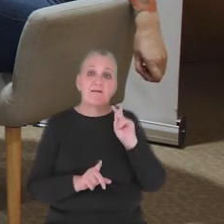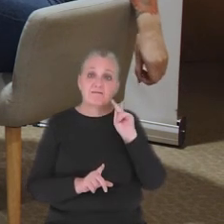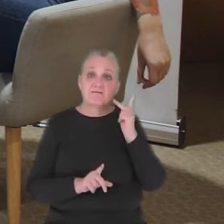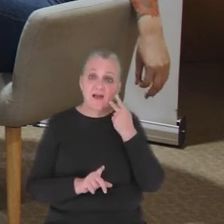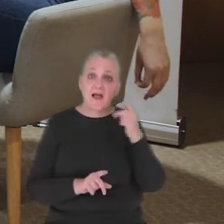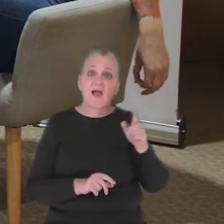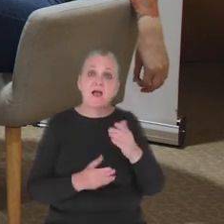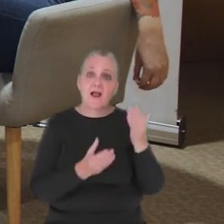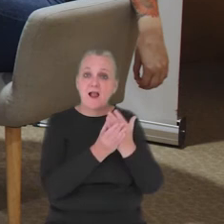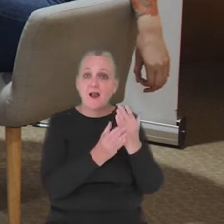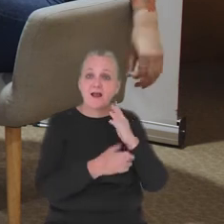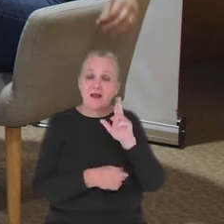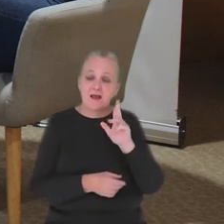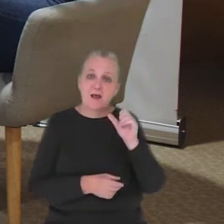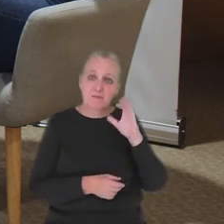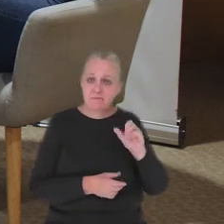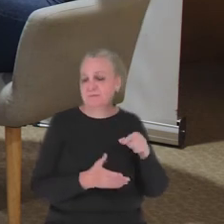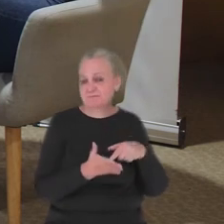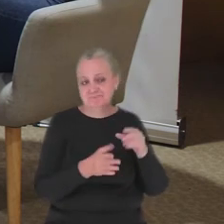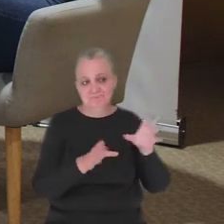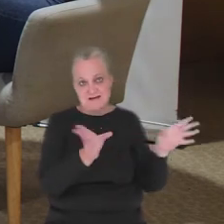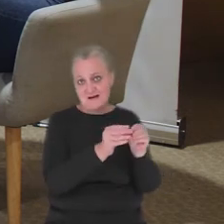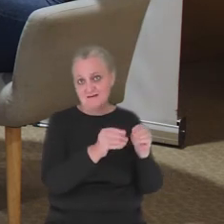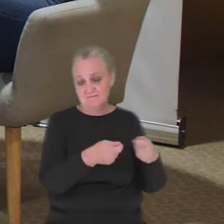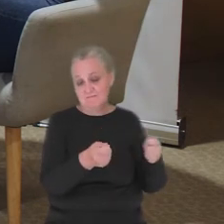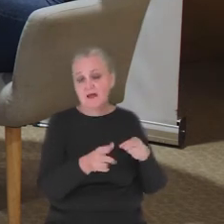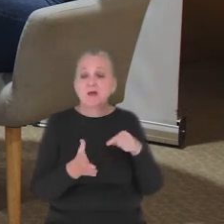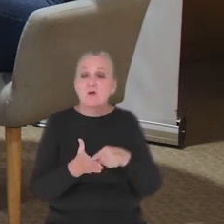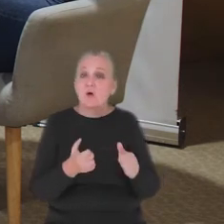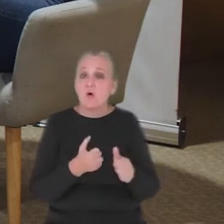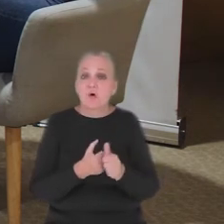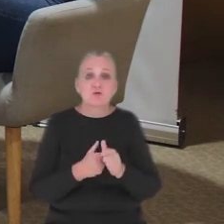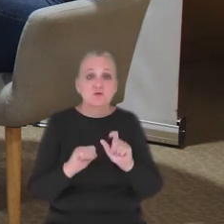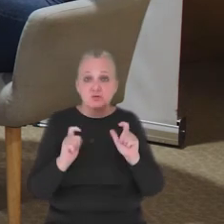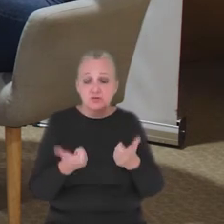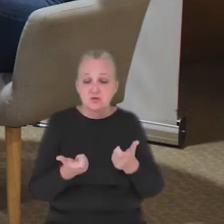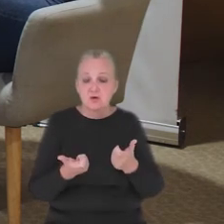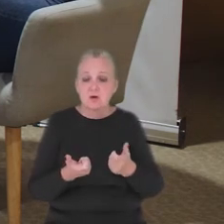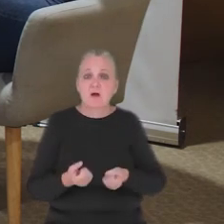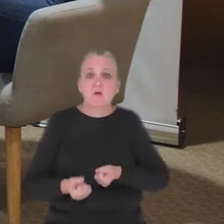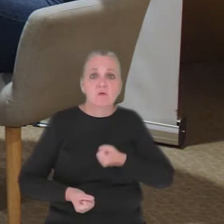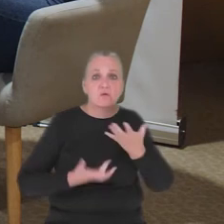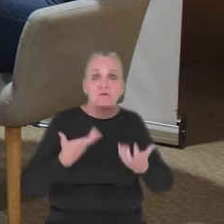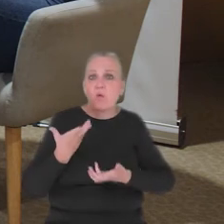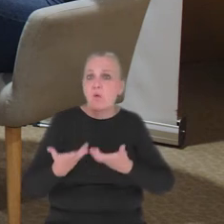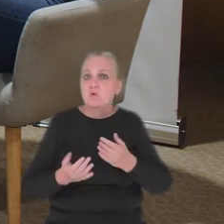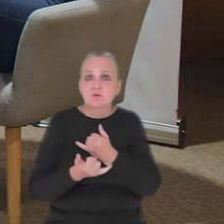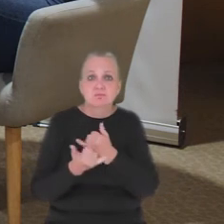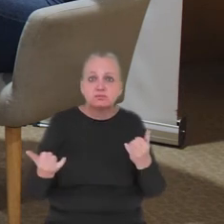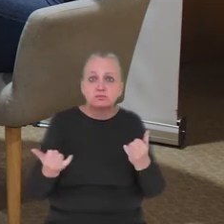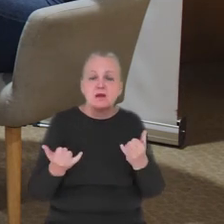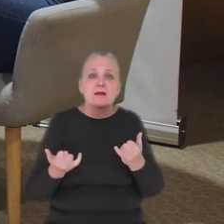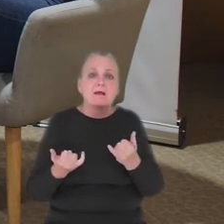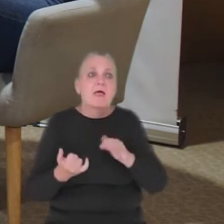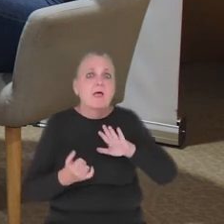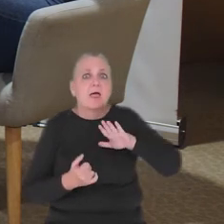kebabem, bo jakby chodzi też o wychodzenie z twórczością w takie